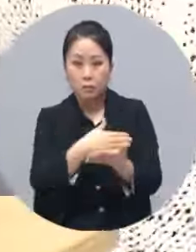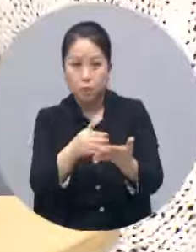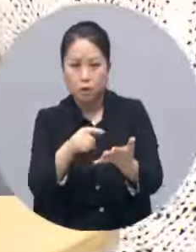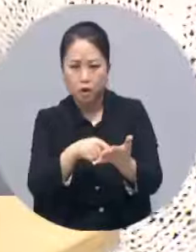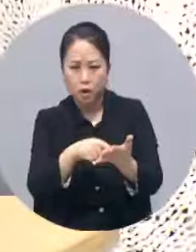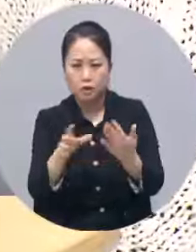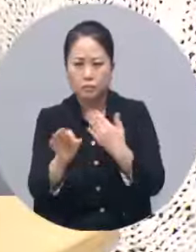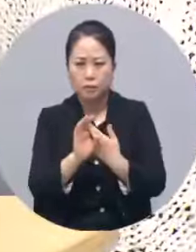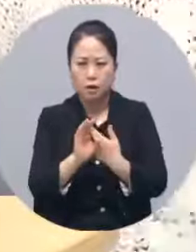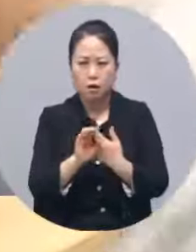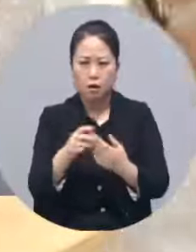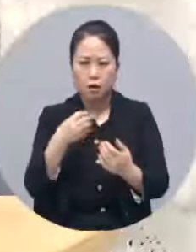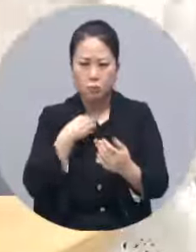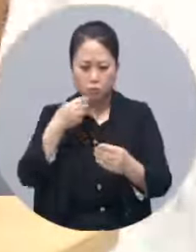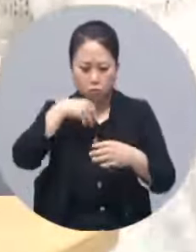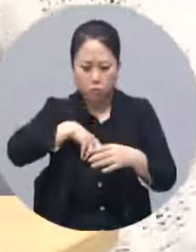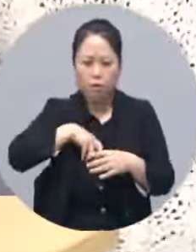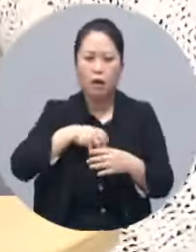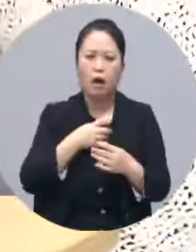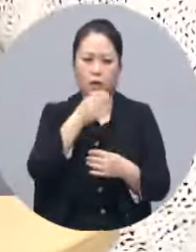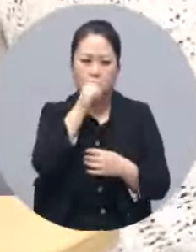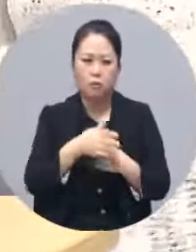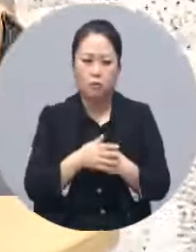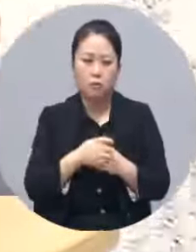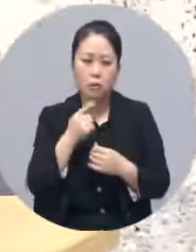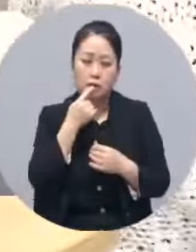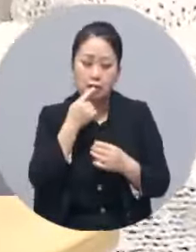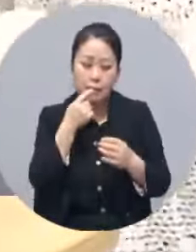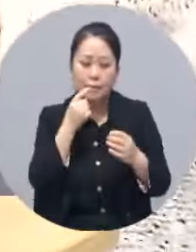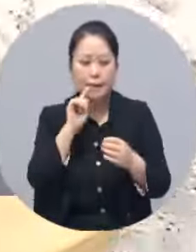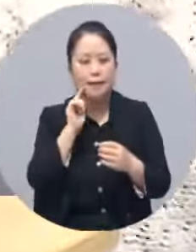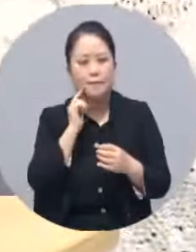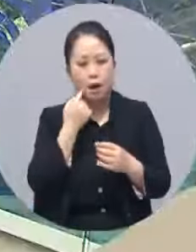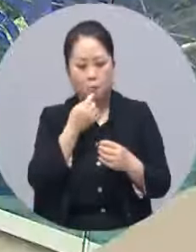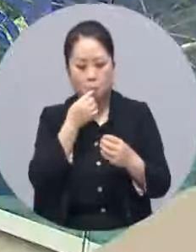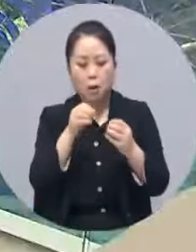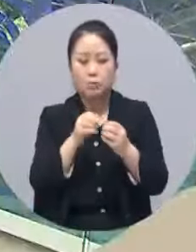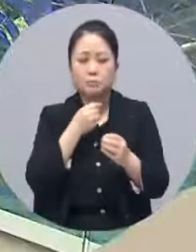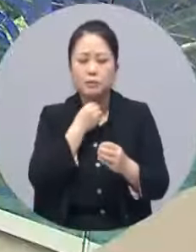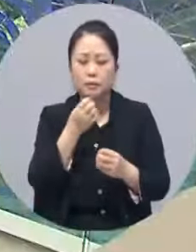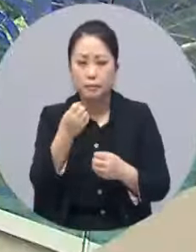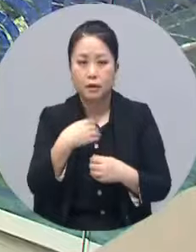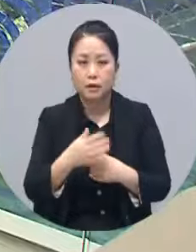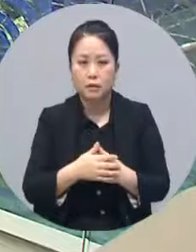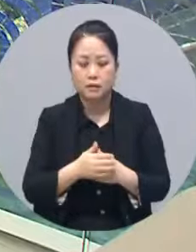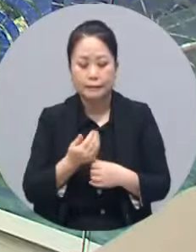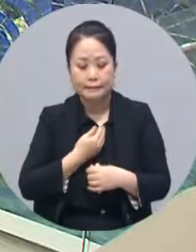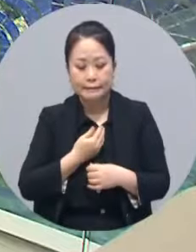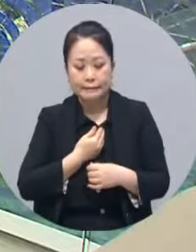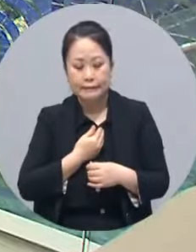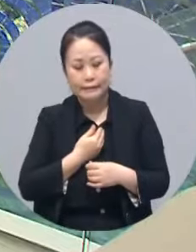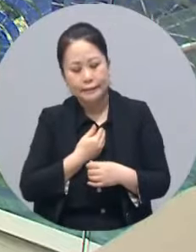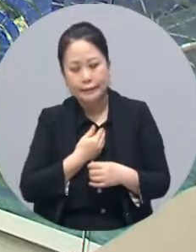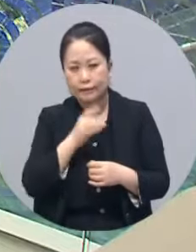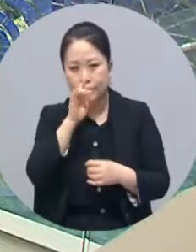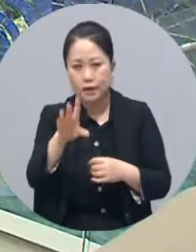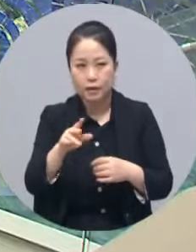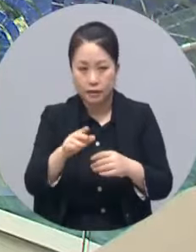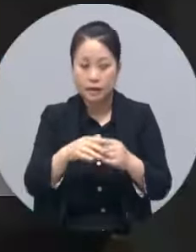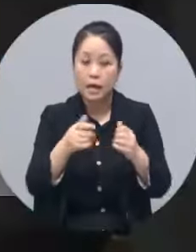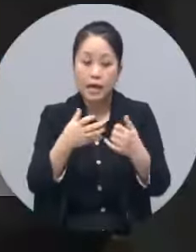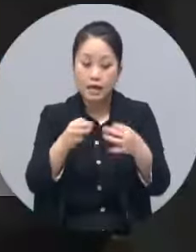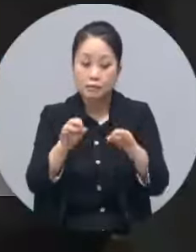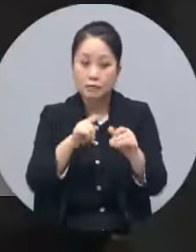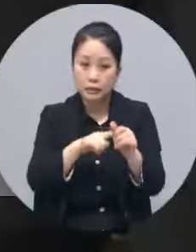또 안에 넣고 또 만지고 하고 총알총알거리는 거 입에 입어서 뽀뽀하고 싶다. 견디다 못한 김 씨. 사회복지사로 일한